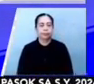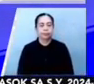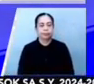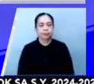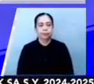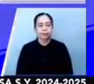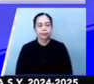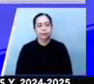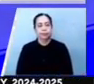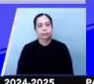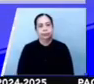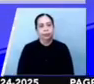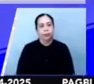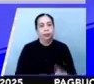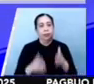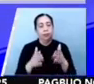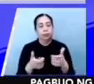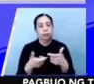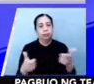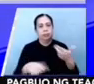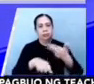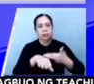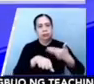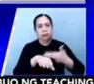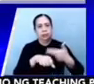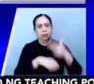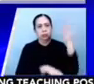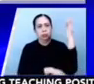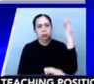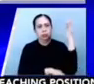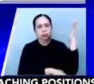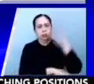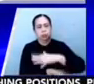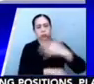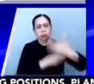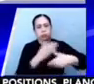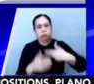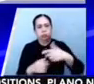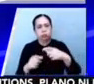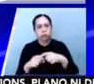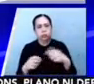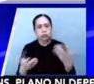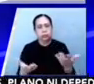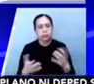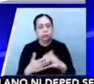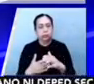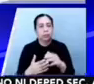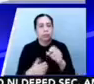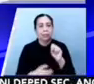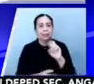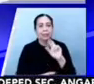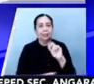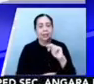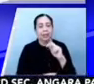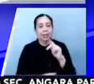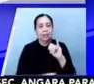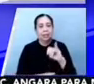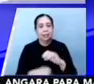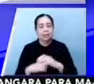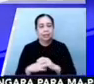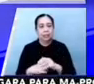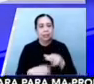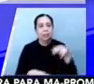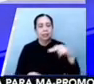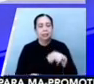Kumarang sa kalsada ang malalaking bato at mga puno sa barangay Kalpidong sa Glan sa Sarangani naman po ito. Ayon sa